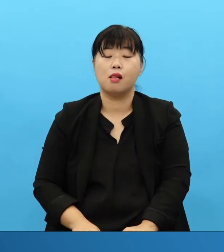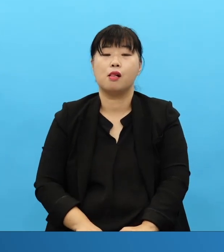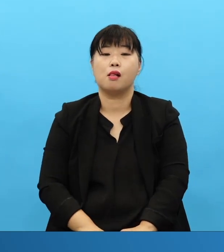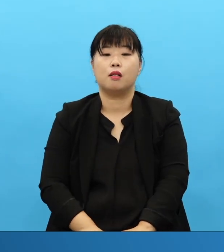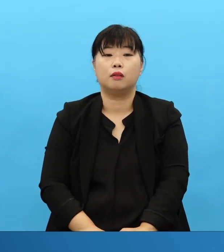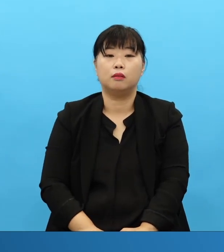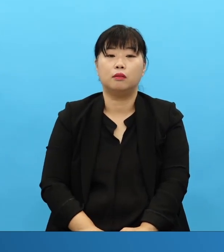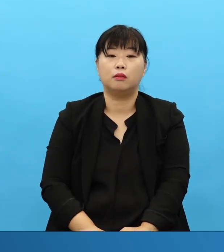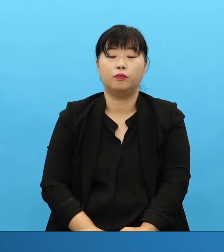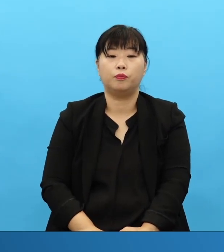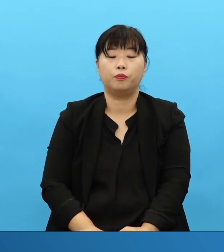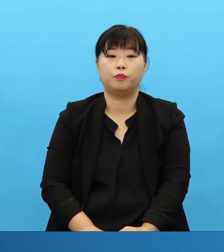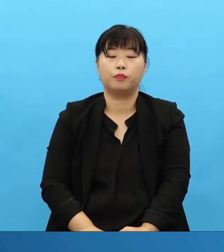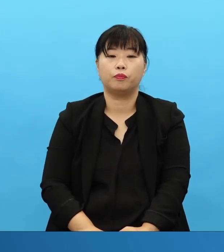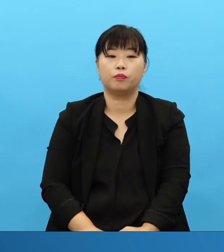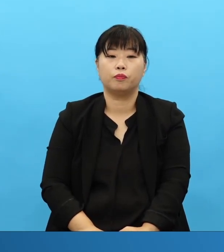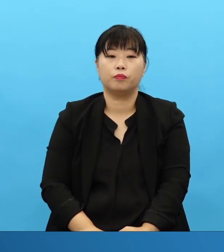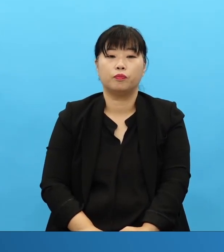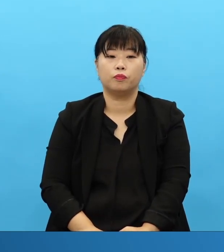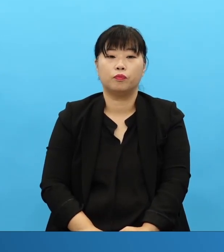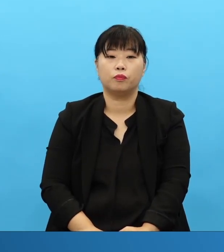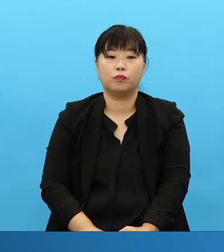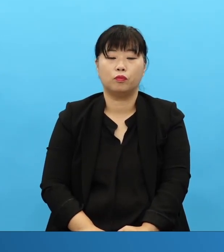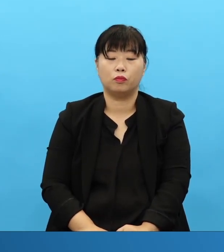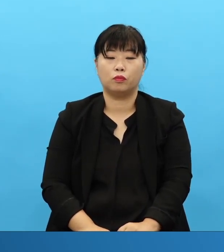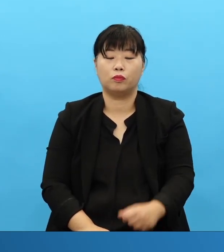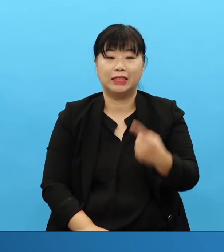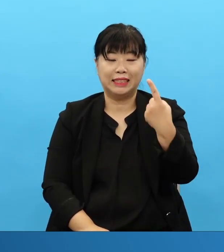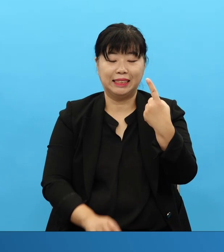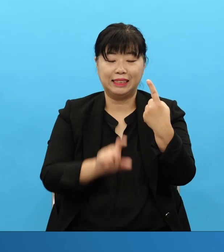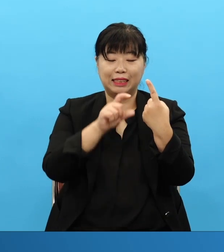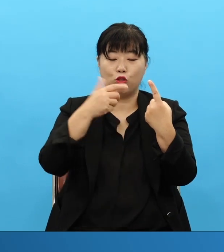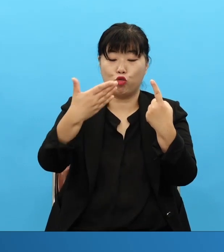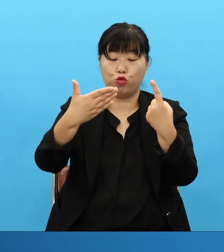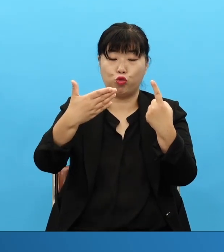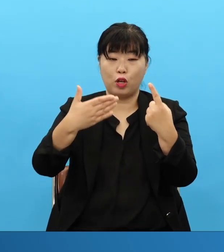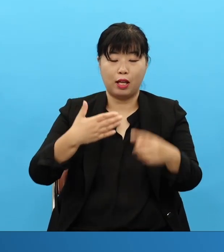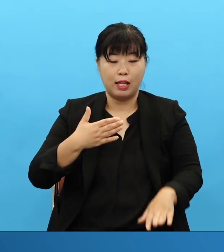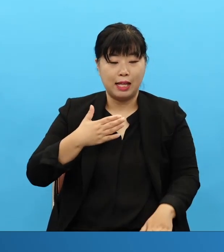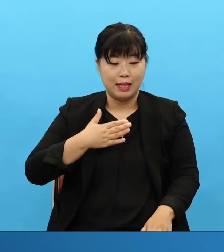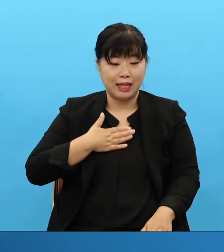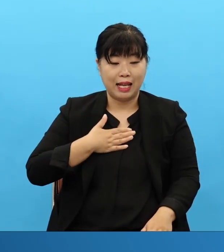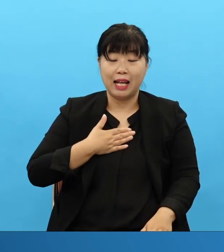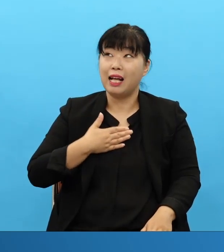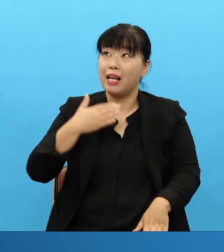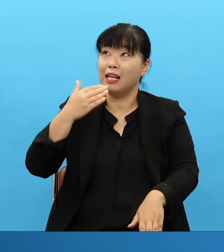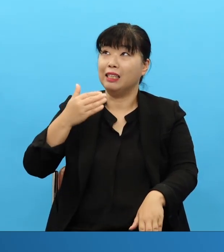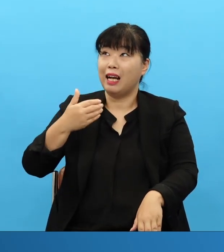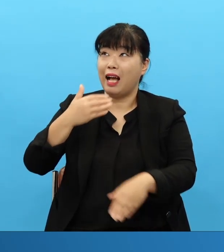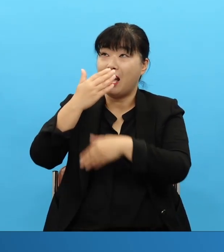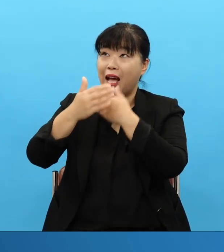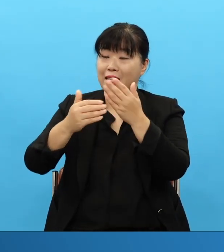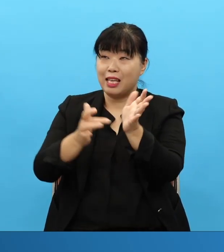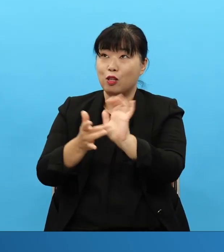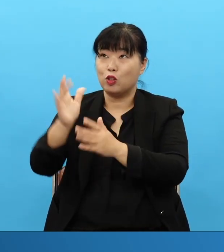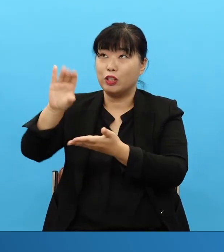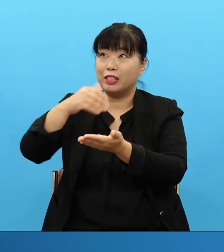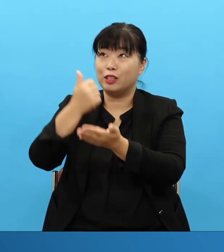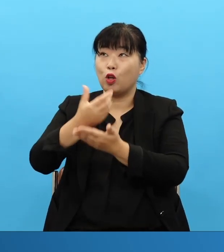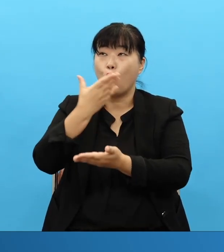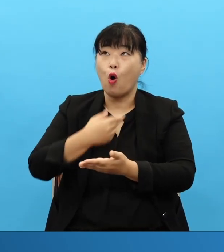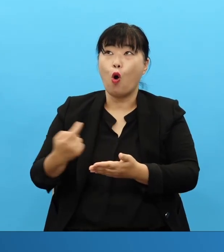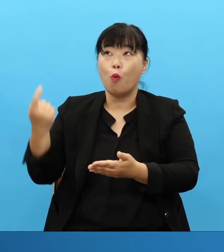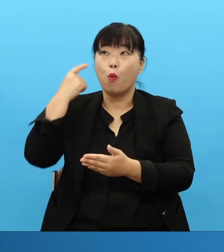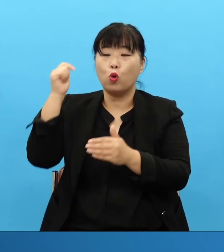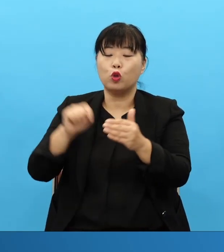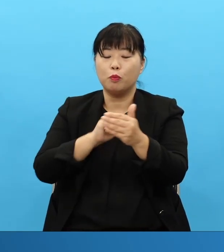faith is being reported all over the world. 9절을 보세요. And look at verse 9. 내가 그의 아들의 복음 안에서 내 심령으로